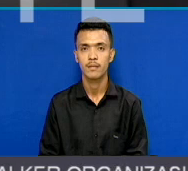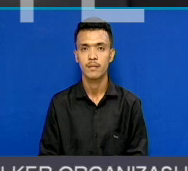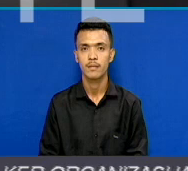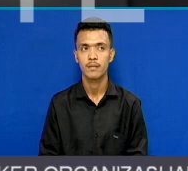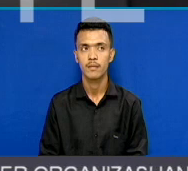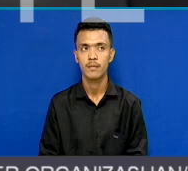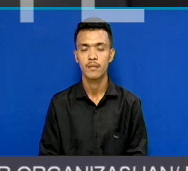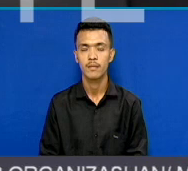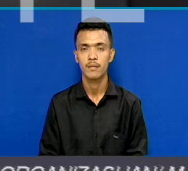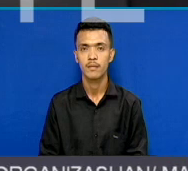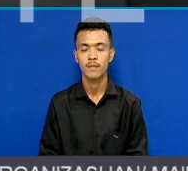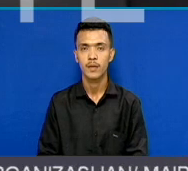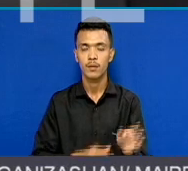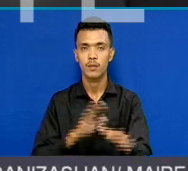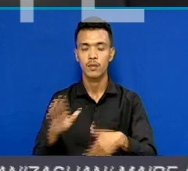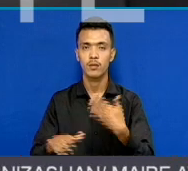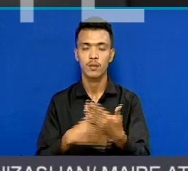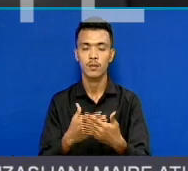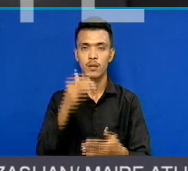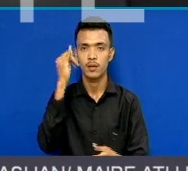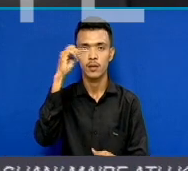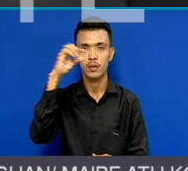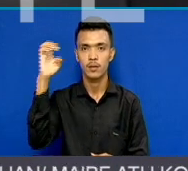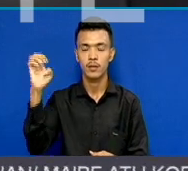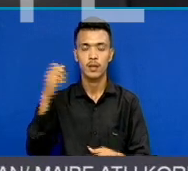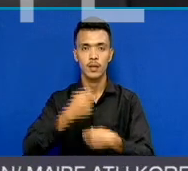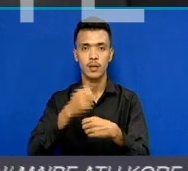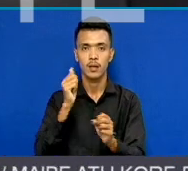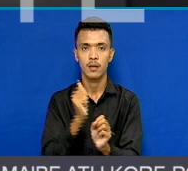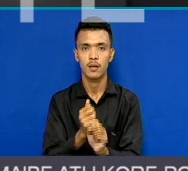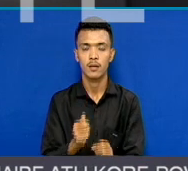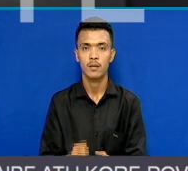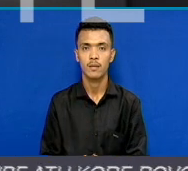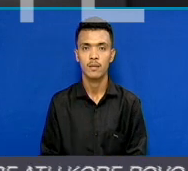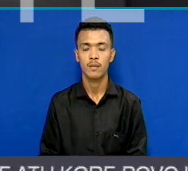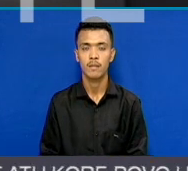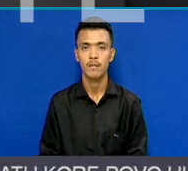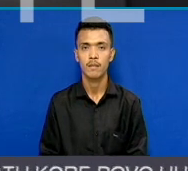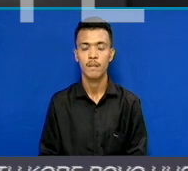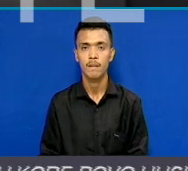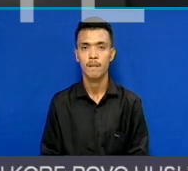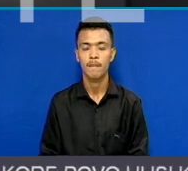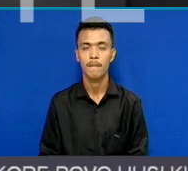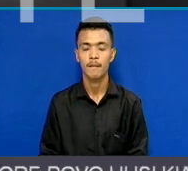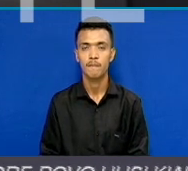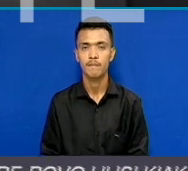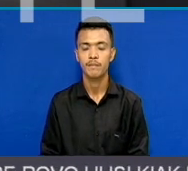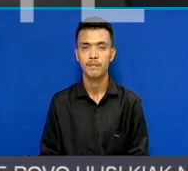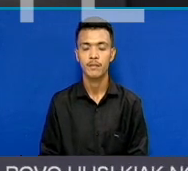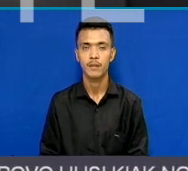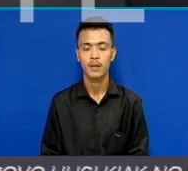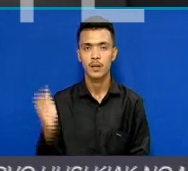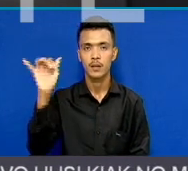Kailaku, Kailaku no ponte Koto, e Ize agora atende na carta lá oliva, dufela no ponte leto. Sira